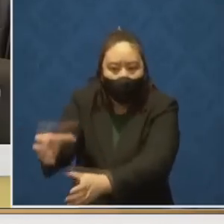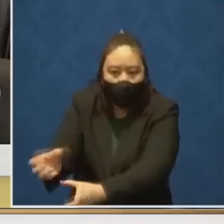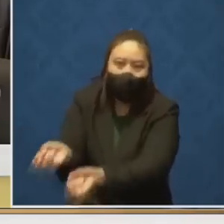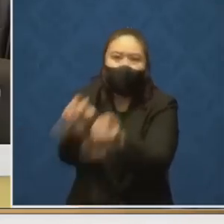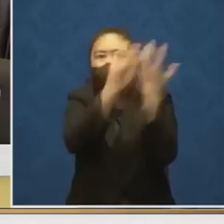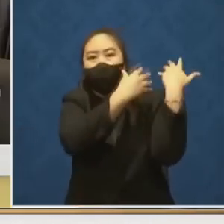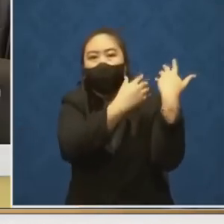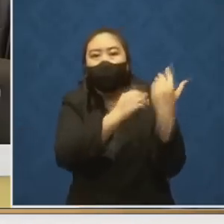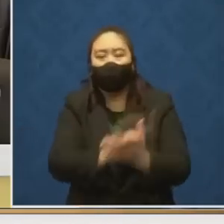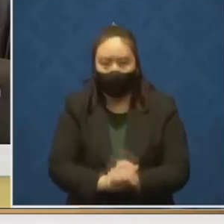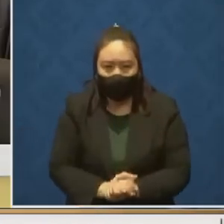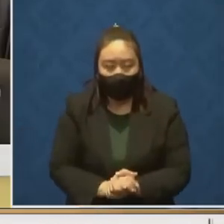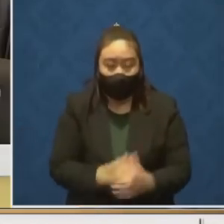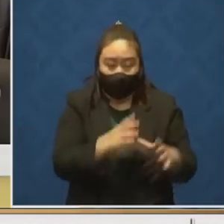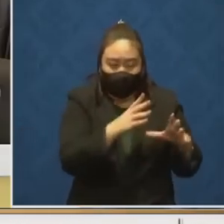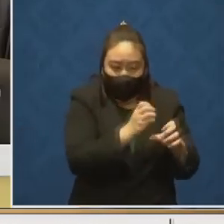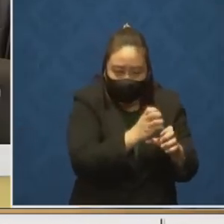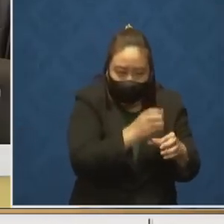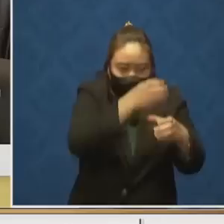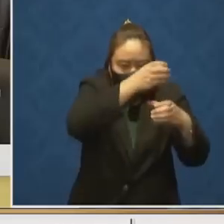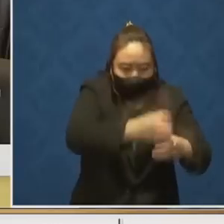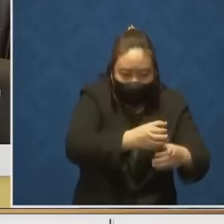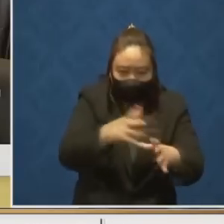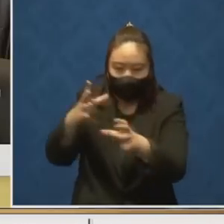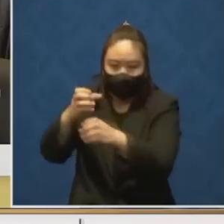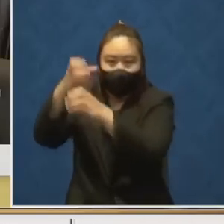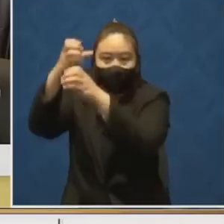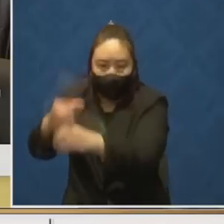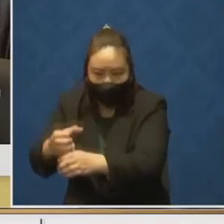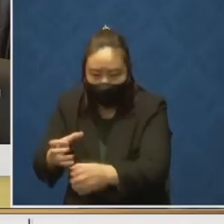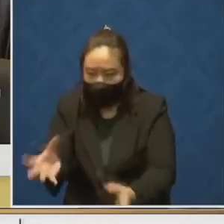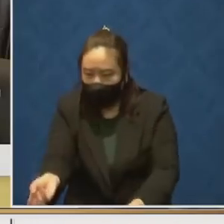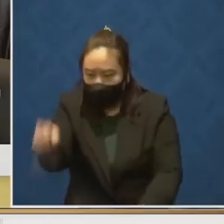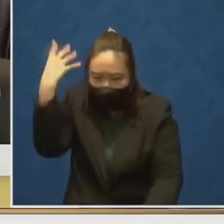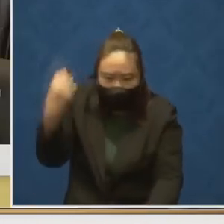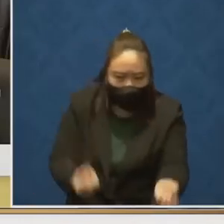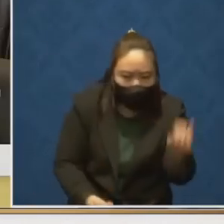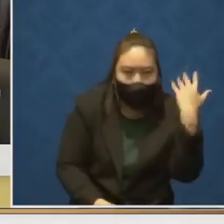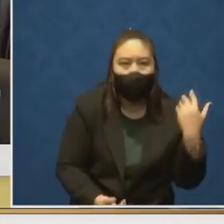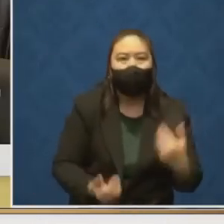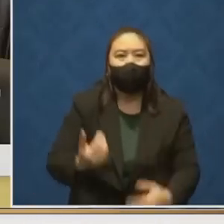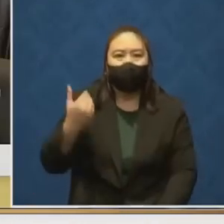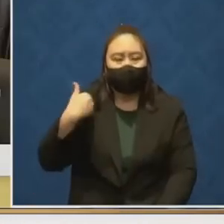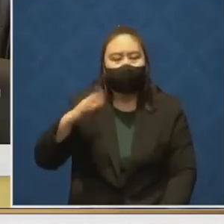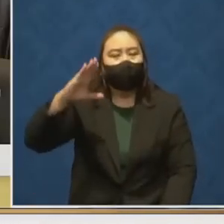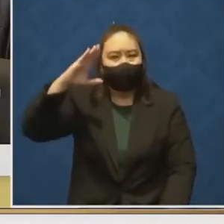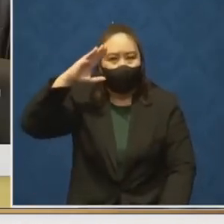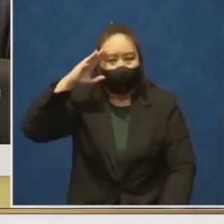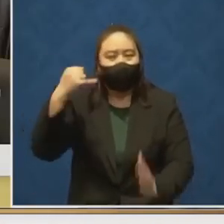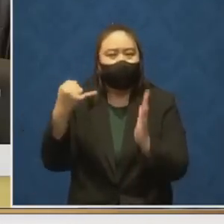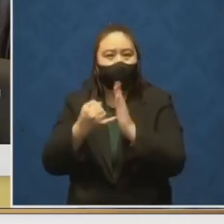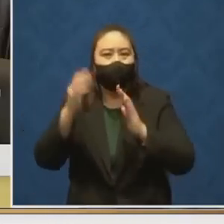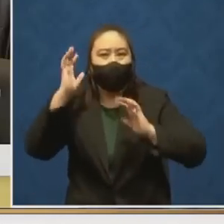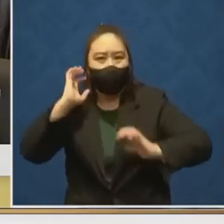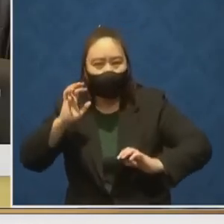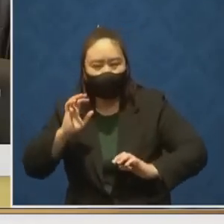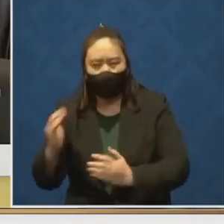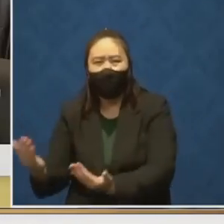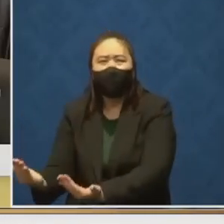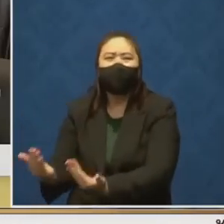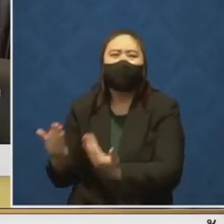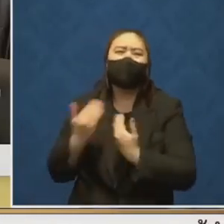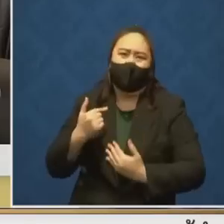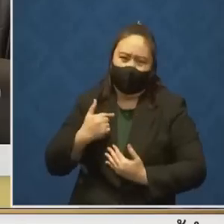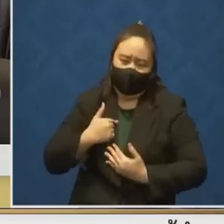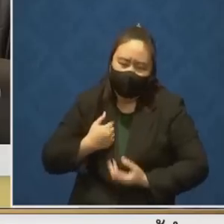การหลืดทอน สองอนุษาวรีนี้มีพี่น้องทหารในลบบุรีได้ฝาก ดิชัน สะท้อนวามรู้สึก ความในใ